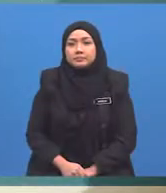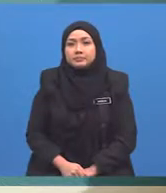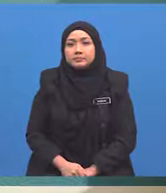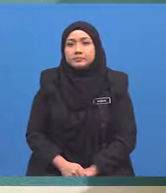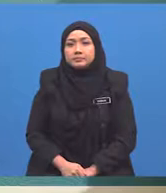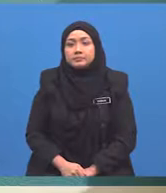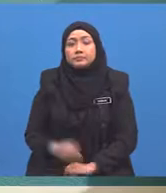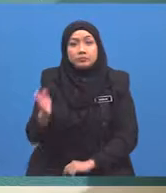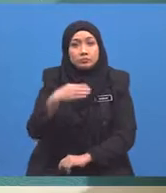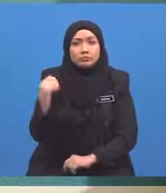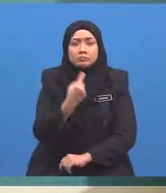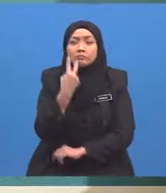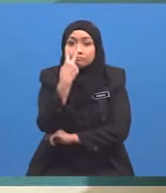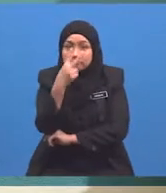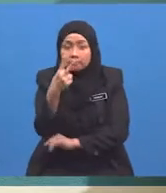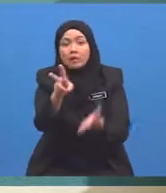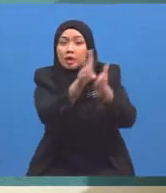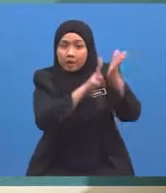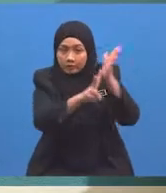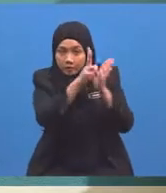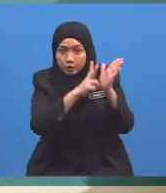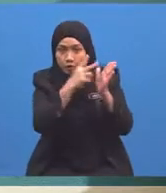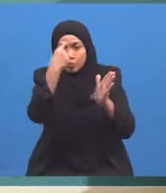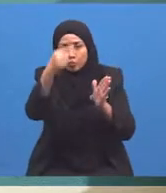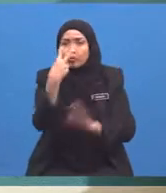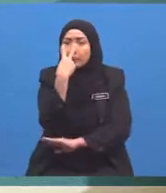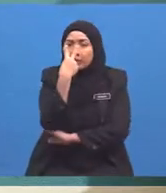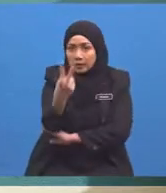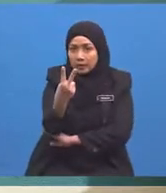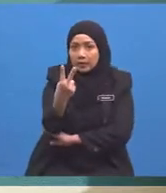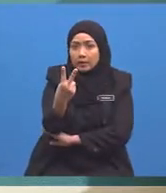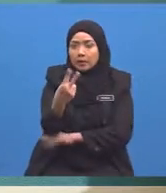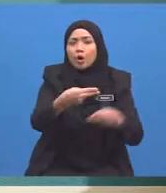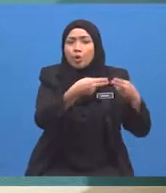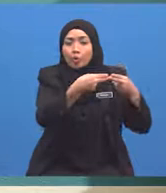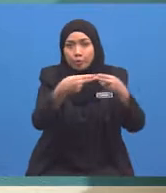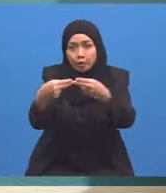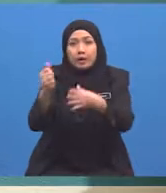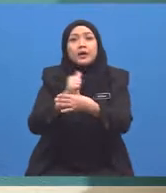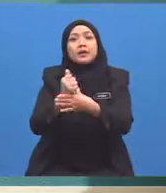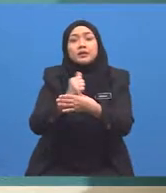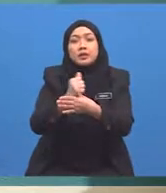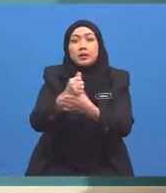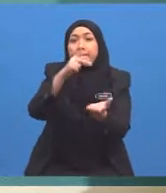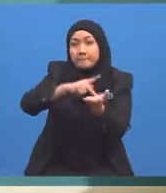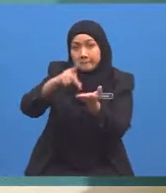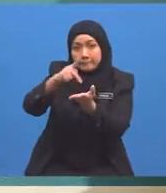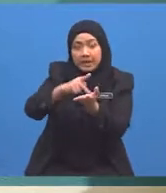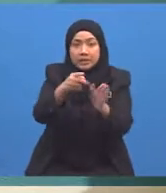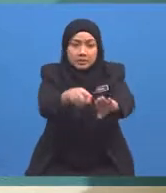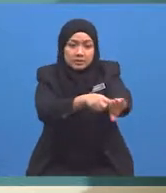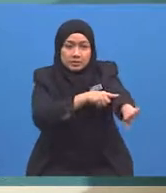Jom tonton video untuk melihat hubungan antara bilangan sisi